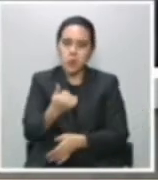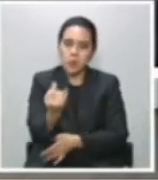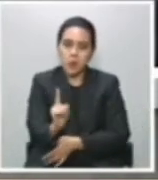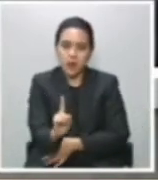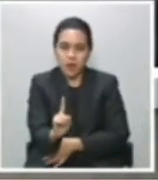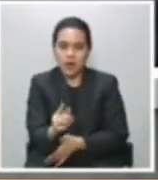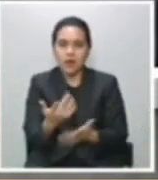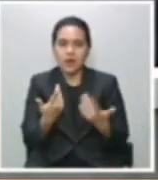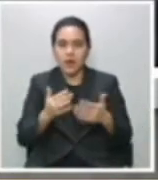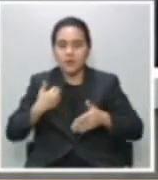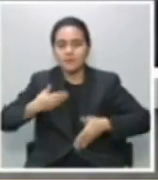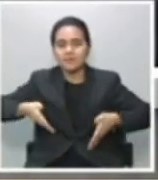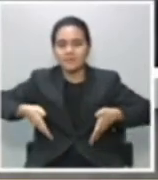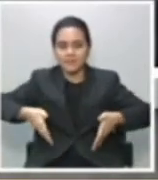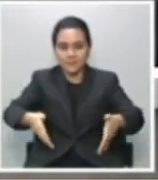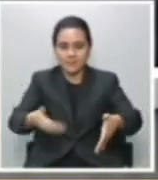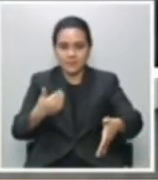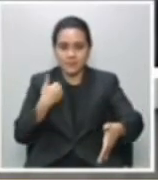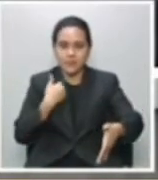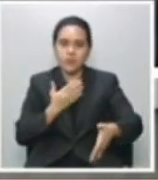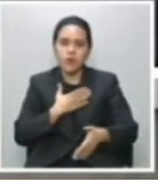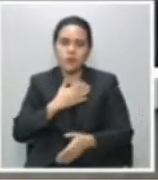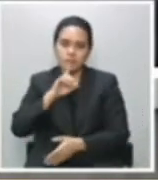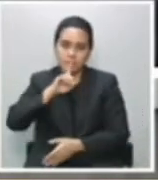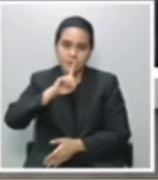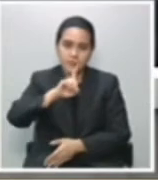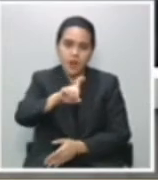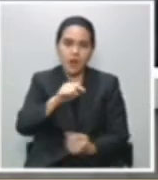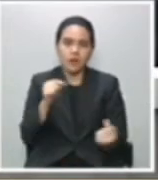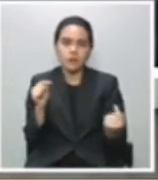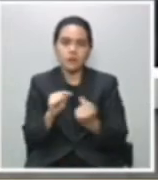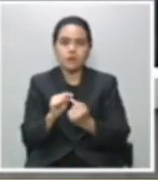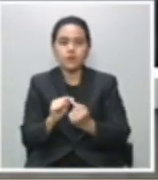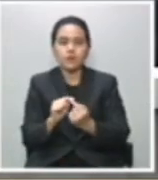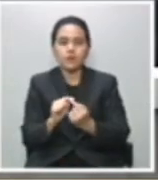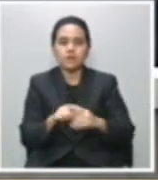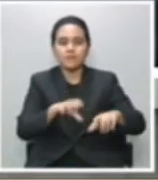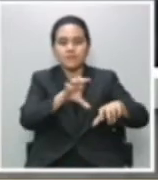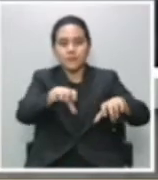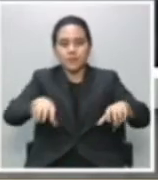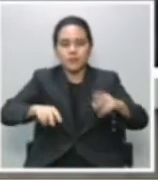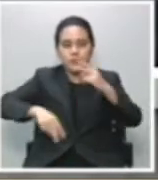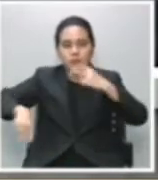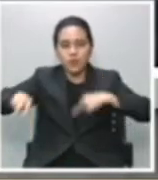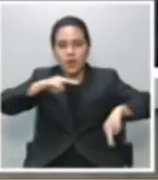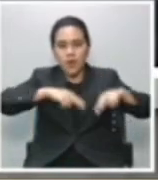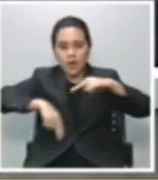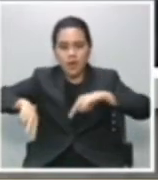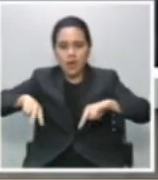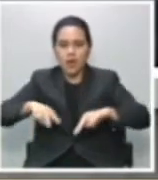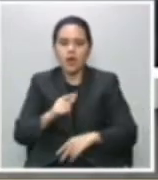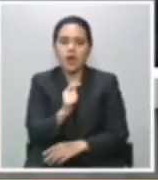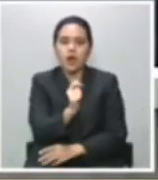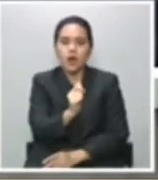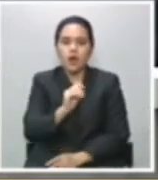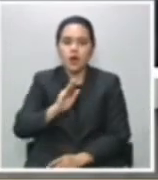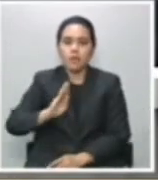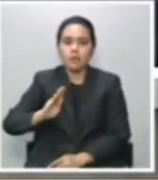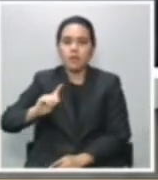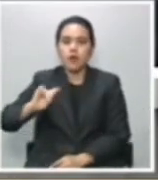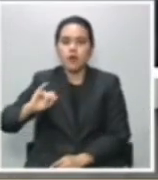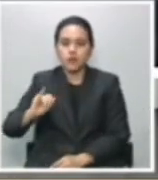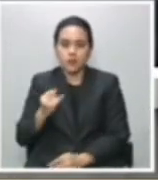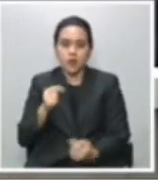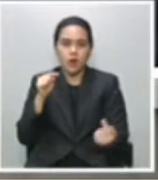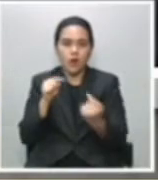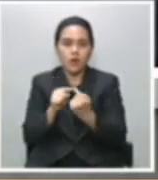ซึ่งเส้นทางเส้นนี้ผมได้สอบถามไปยังองค์กรปกครององค์การบริหารส่วนจังหวัดศรีสะเกษแ